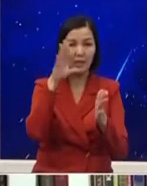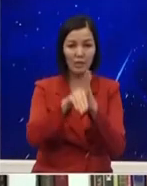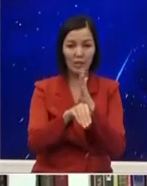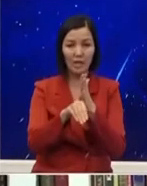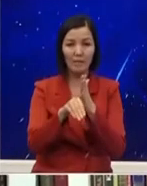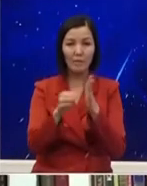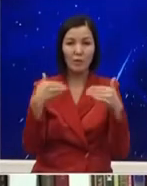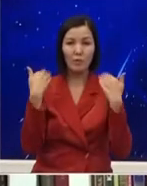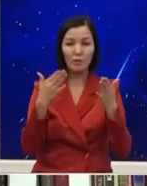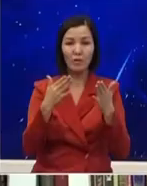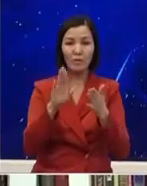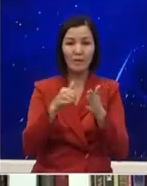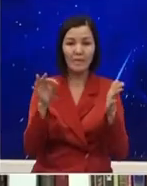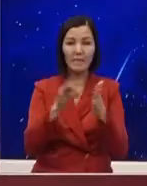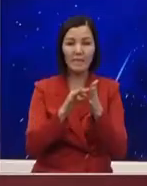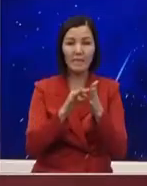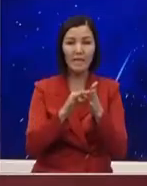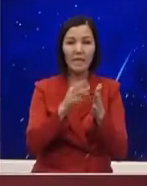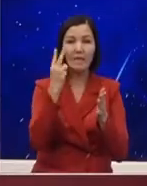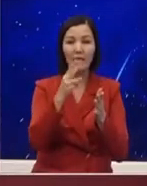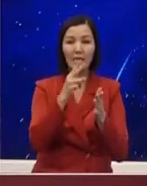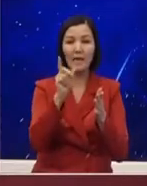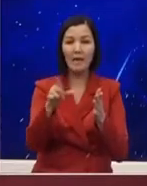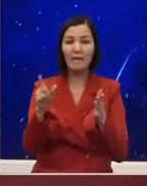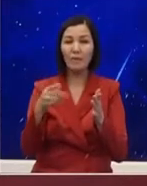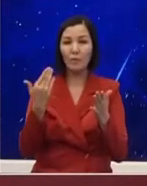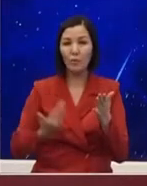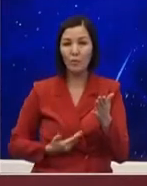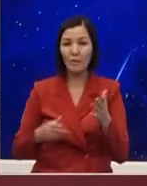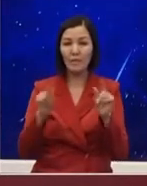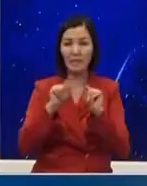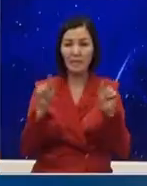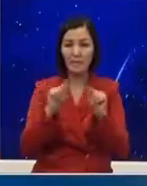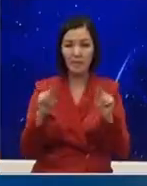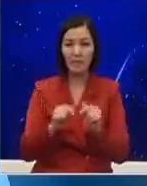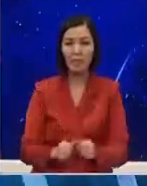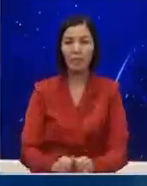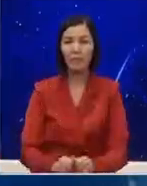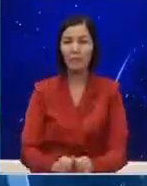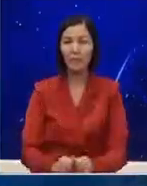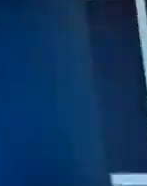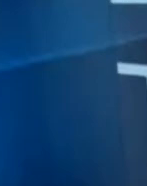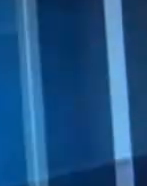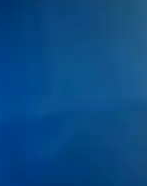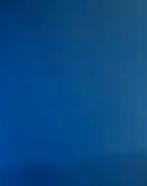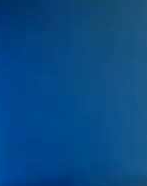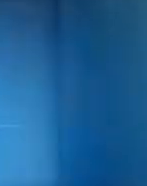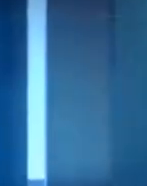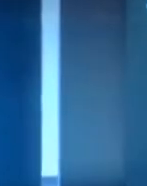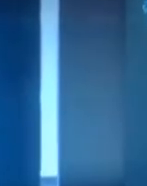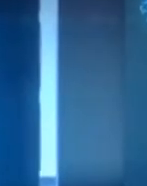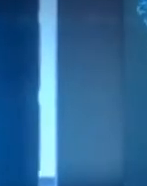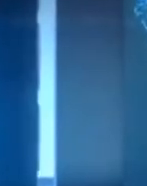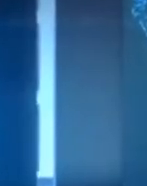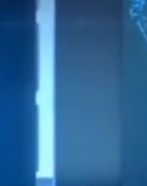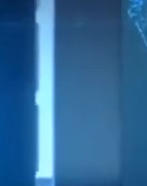Мұндағы басты мақсат Құдияр хан Тезеков пен тезектөренің өнегелі өмір жолын кеңінен насихаттау. Медет Жұмабай, Айдос Қалиев, Жетісу